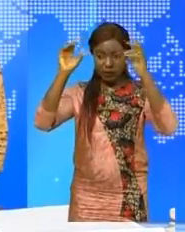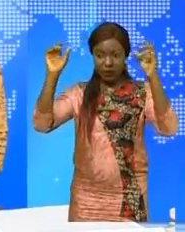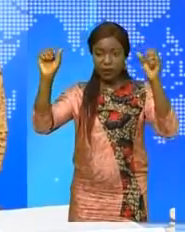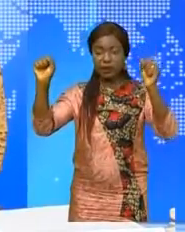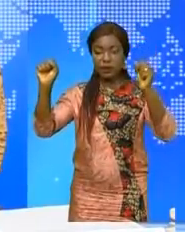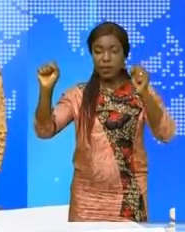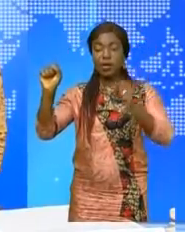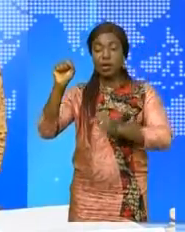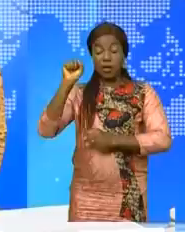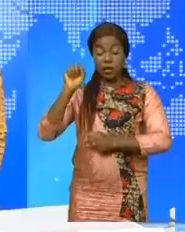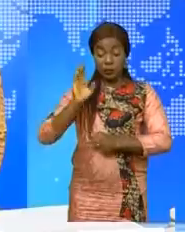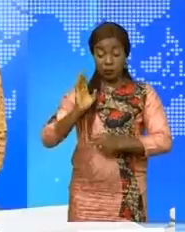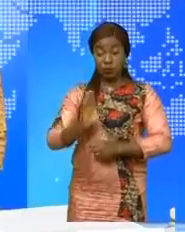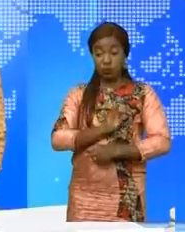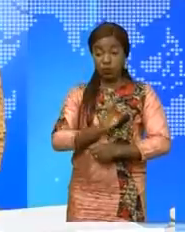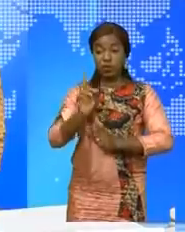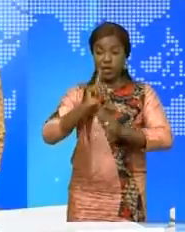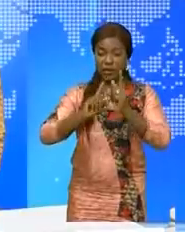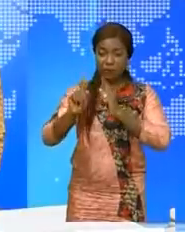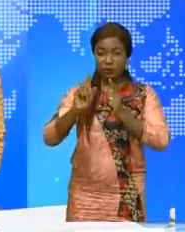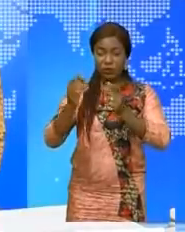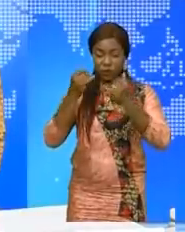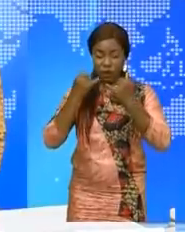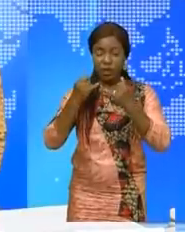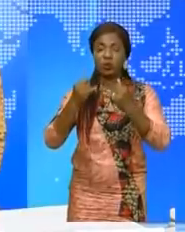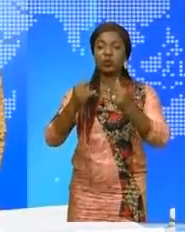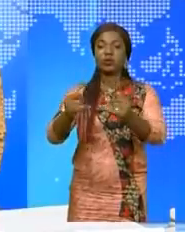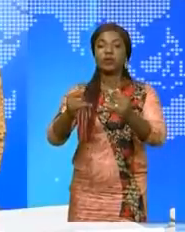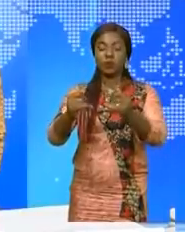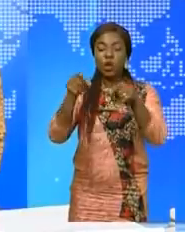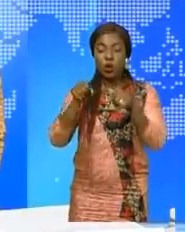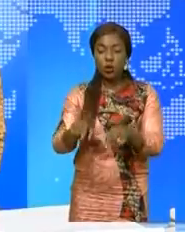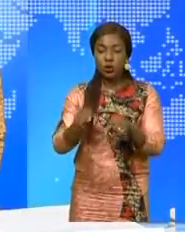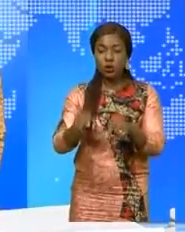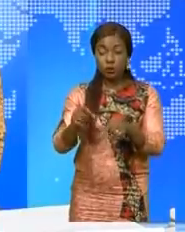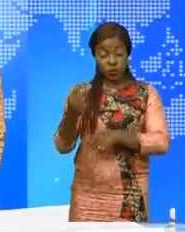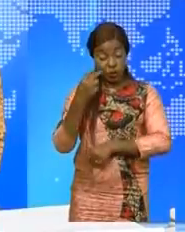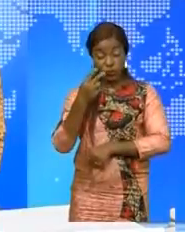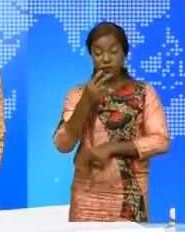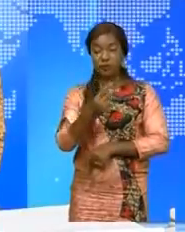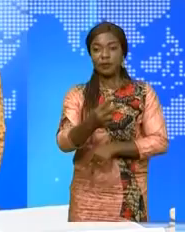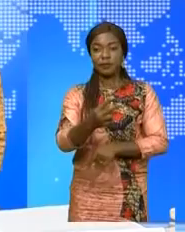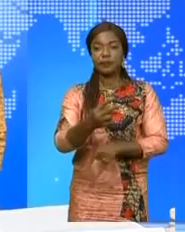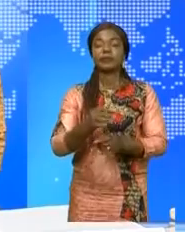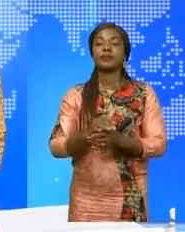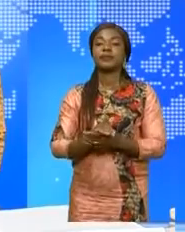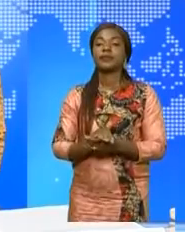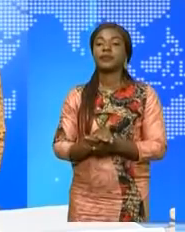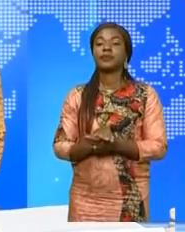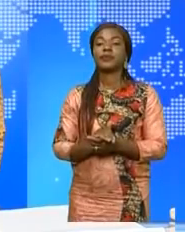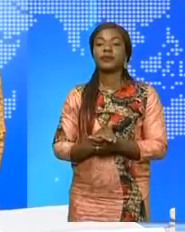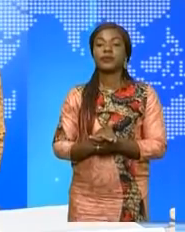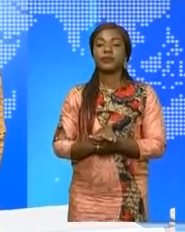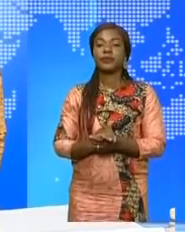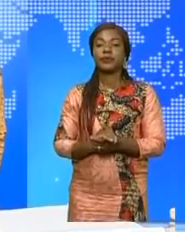de quoi ont-ils parlé la réponse avec la master et la corée du sud et s'est fait moins beau bernabeau d'eau et guy allemand ont